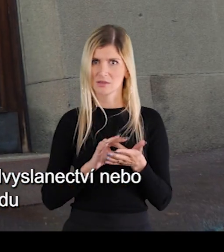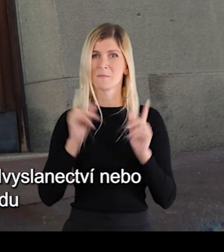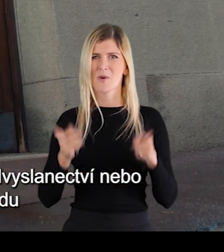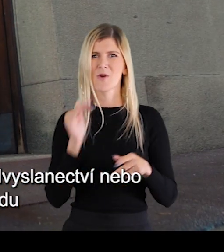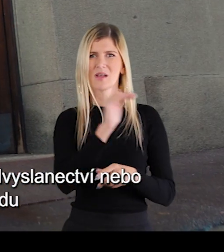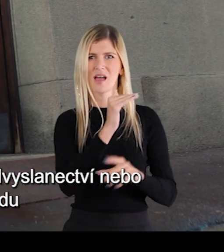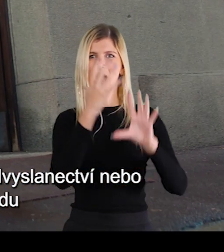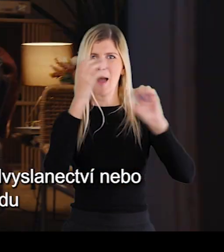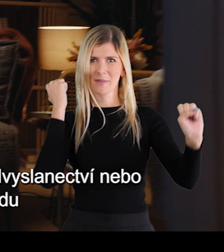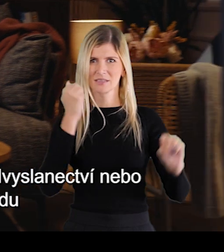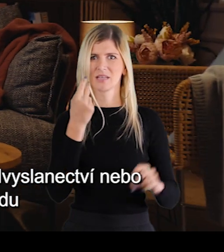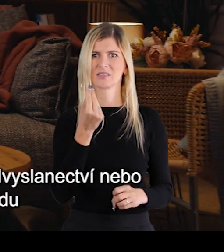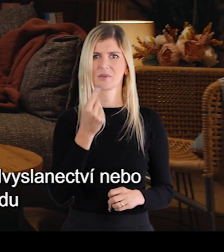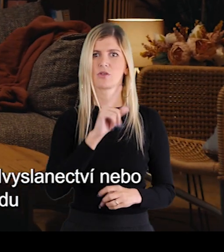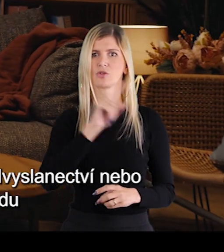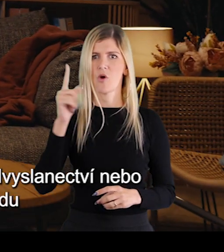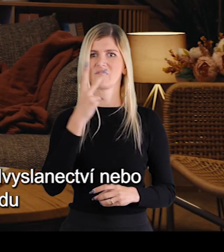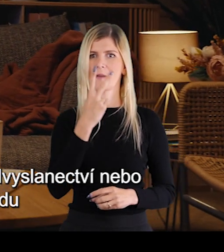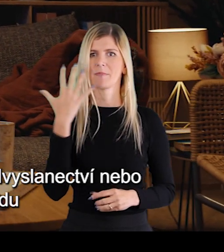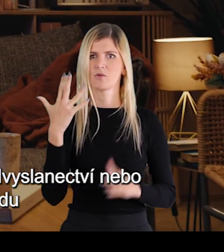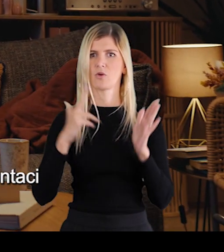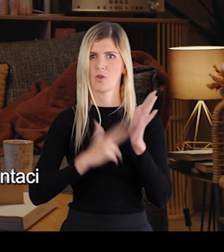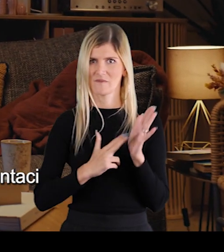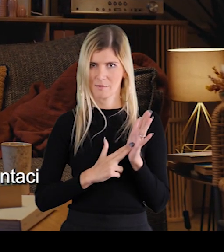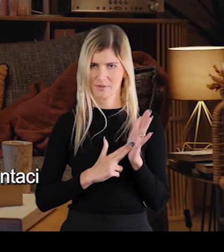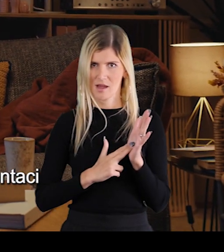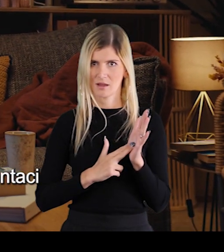ose konsulatën më të afërt të Republikës së Serbisë deri